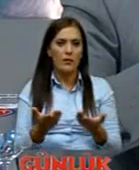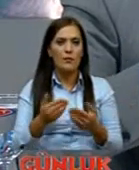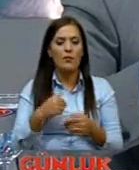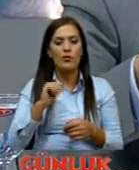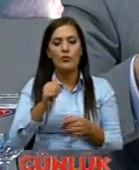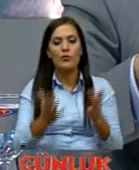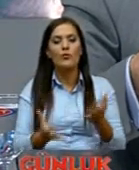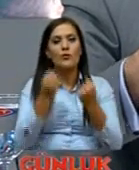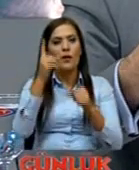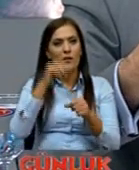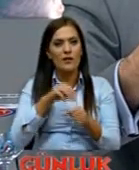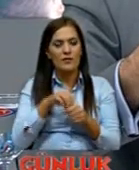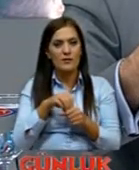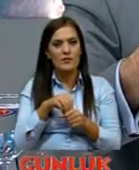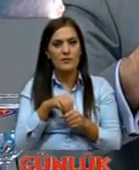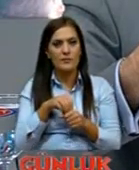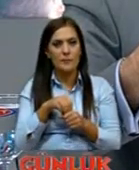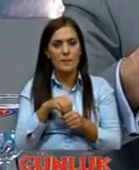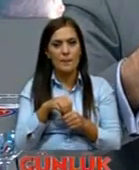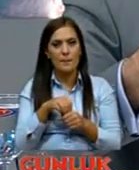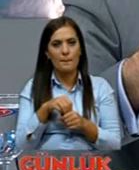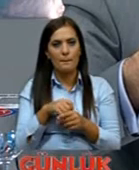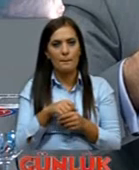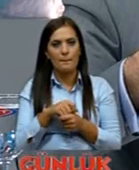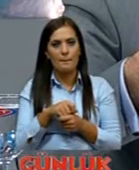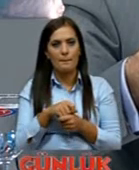tabii günü kurtarmak adına,